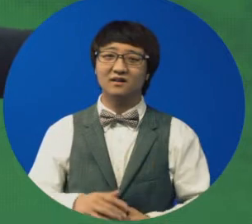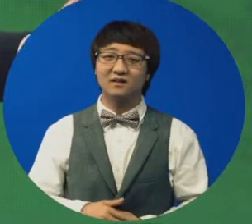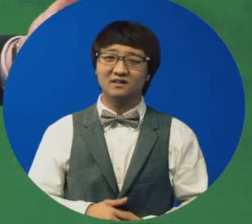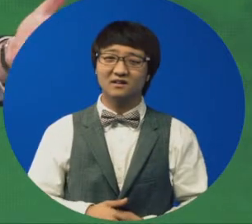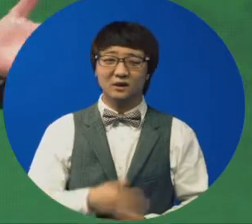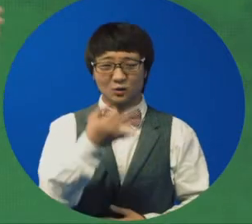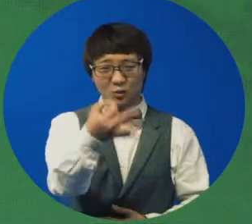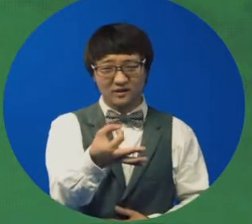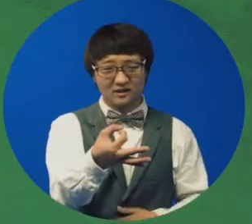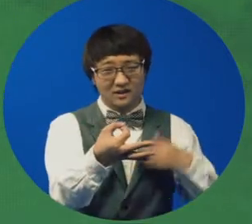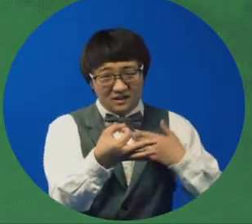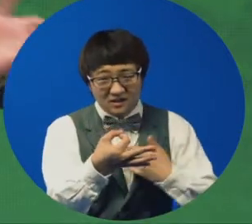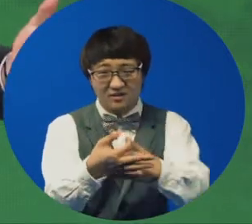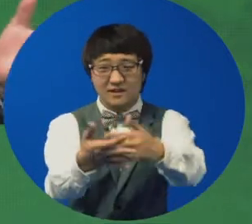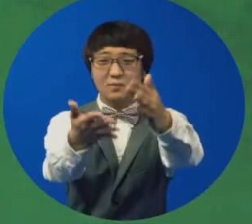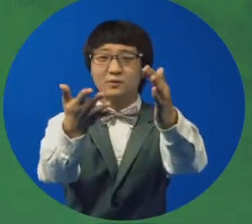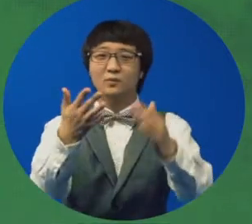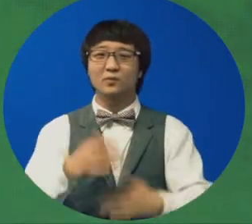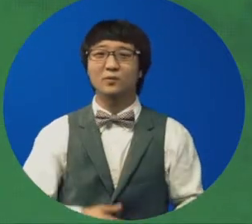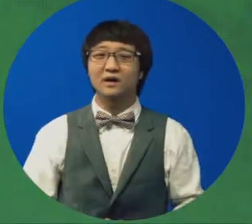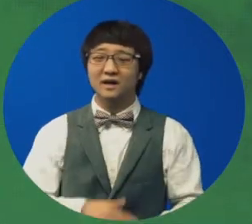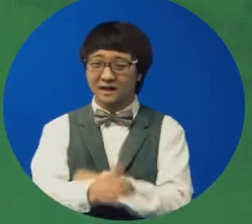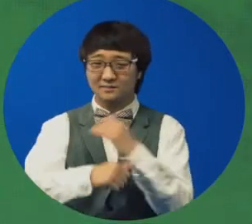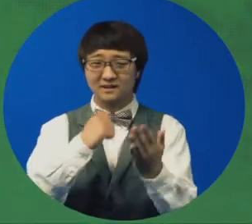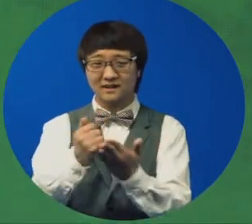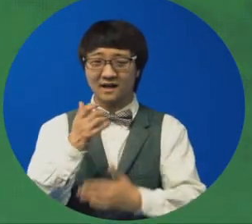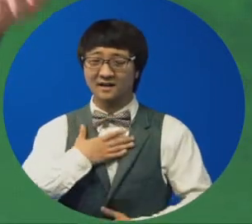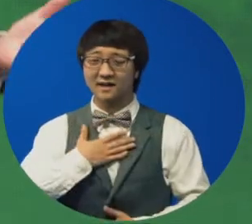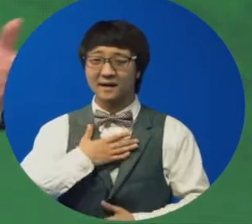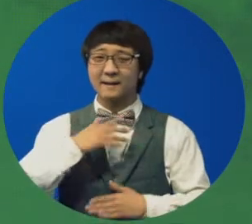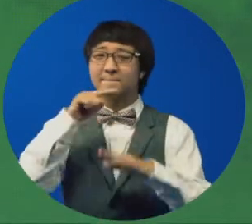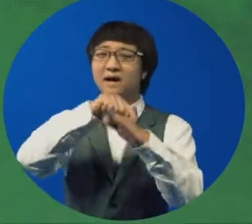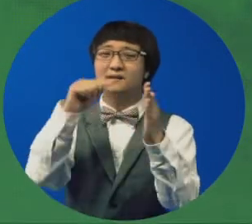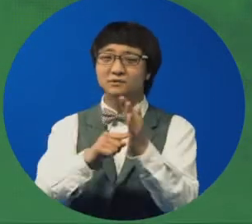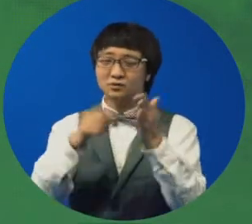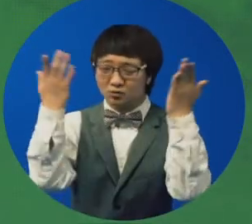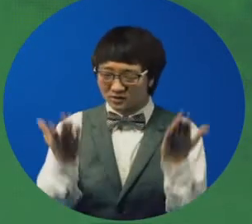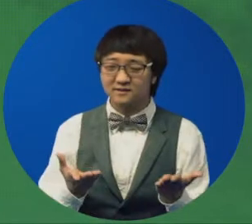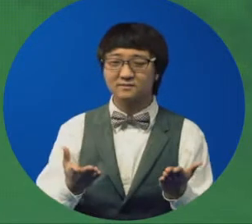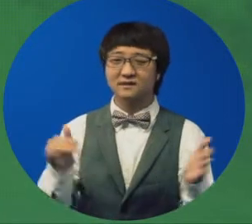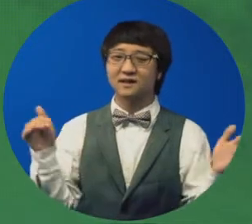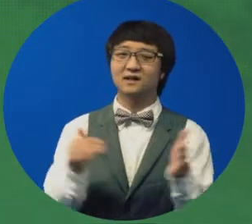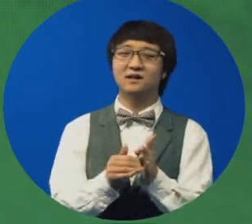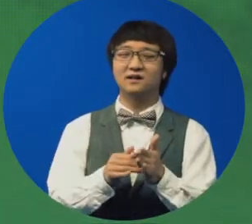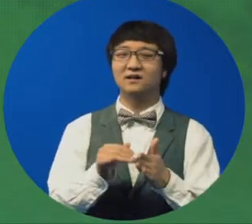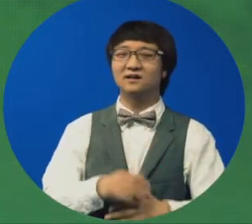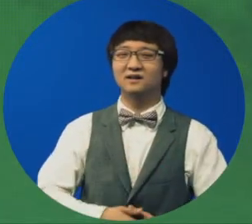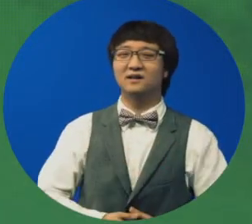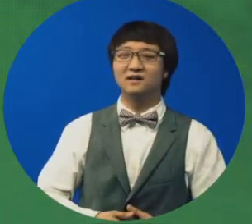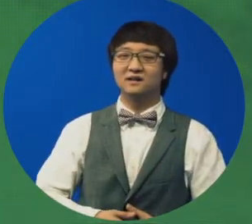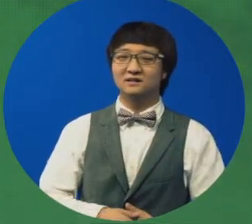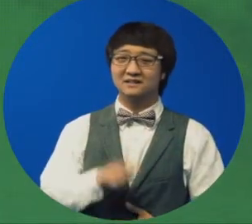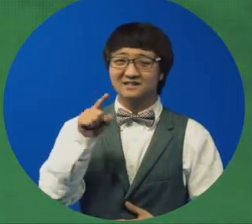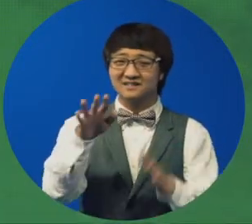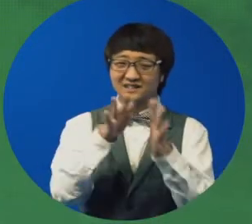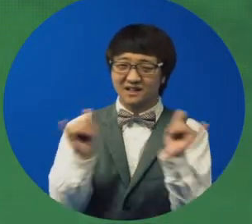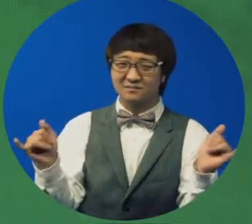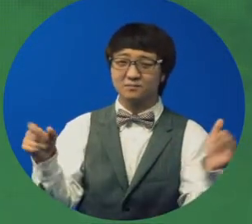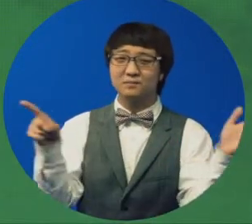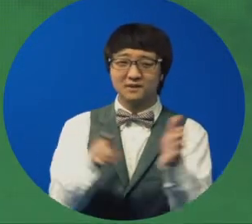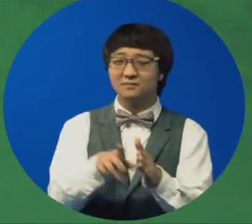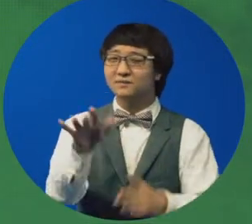흘러내도록, 흘러가도록 하나님이 나에게 마음을 주셨습니다 라고 돕는다면 그 사람은 믿음이 아닙니다. 단지